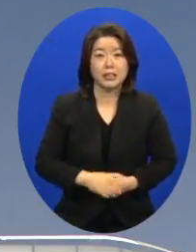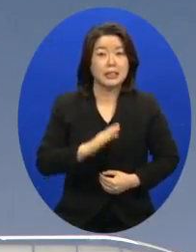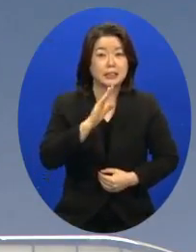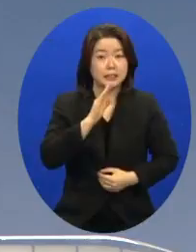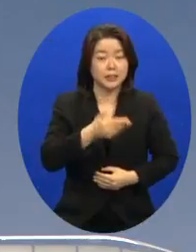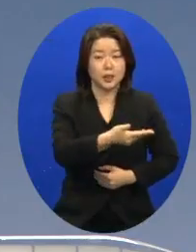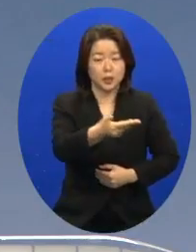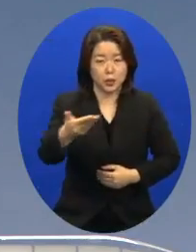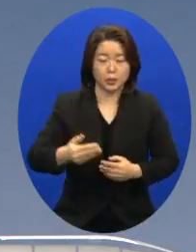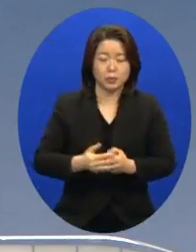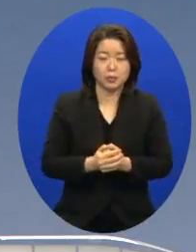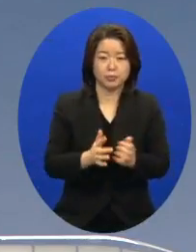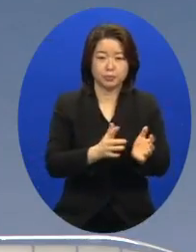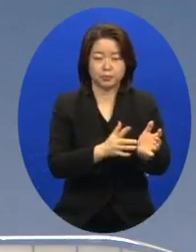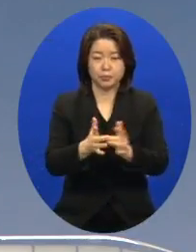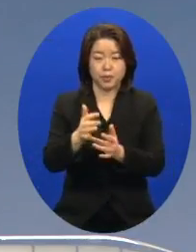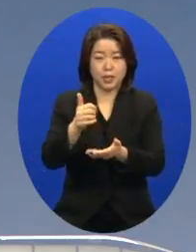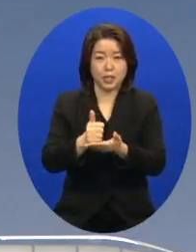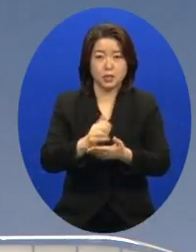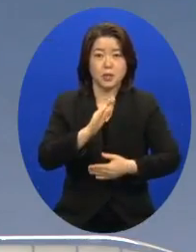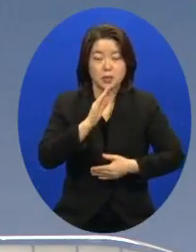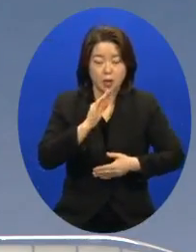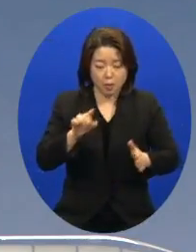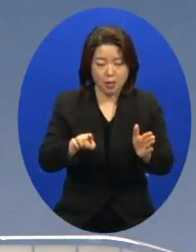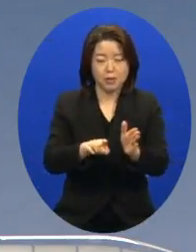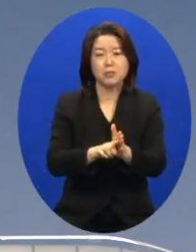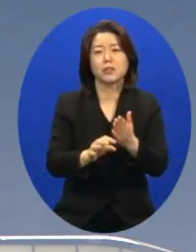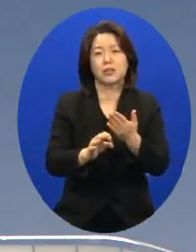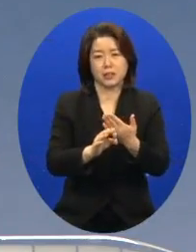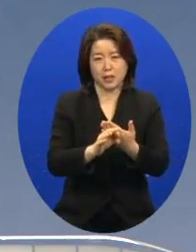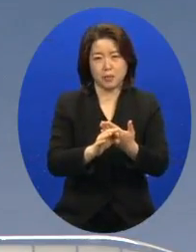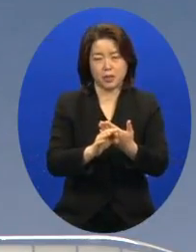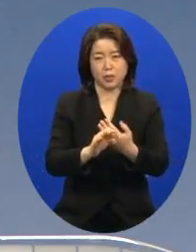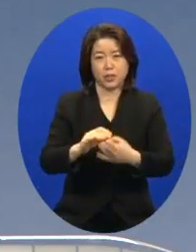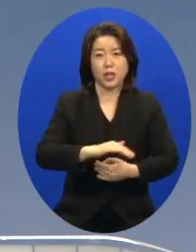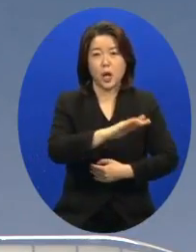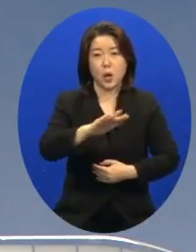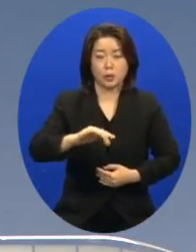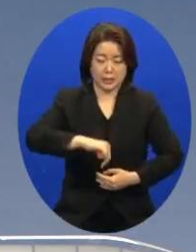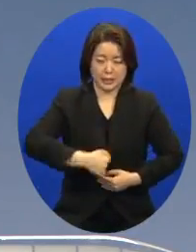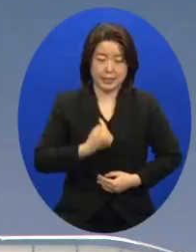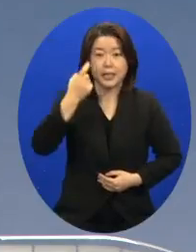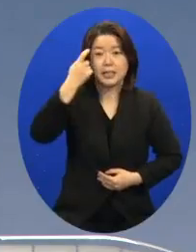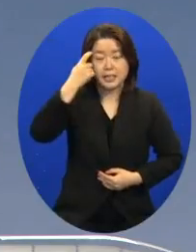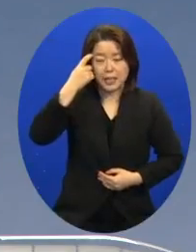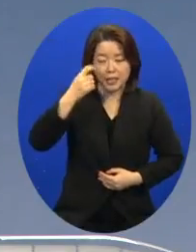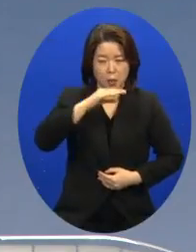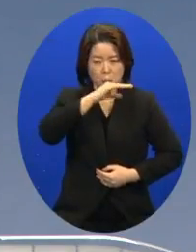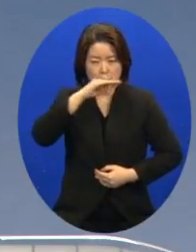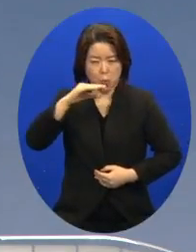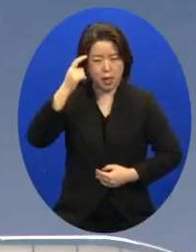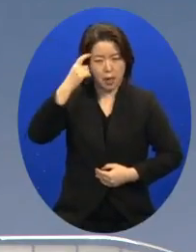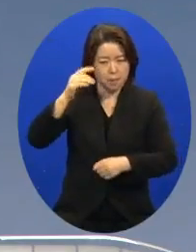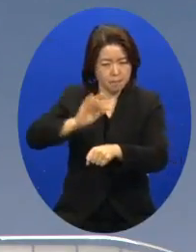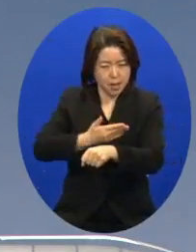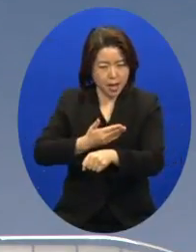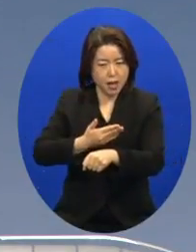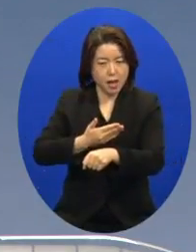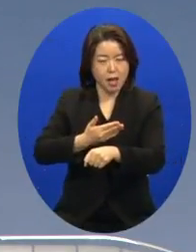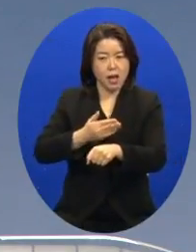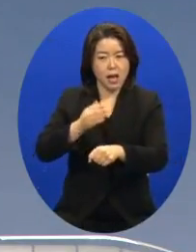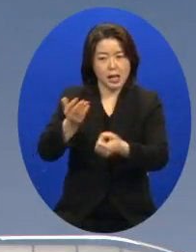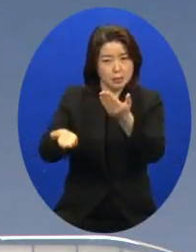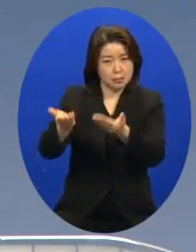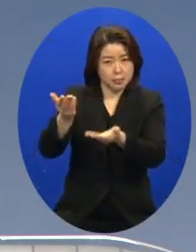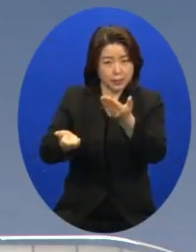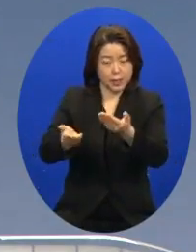여러분 예수님을 우리가 정말 믿는다면 우리는 자기 생각에 옳다고 그르다고 생각하는 판단에